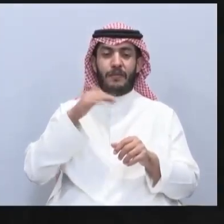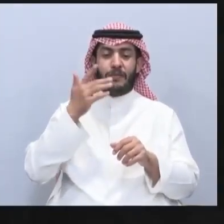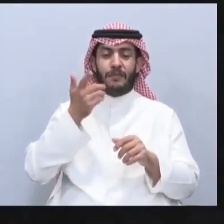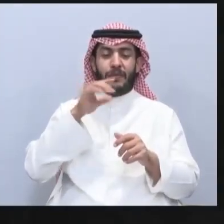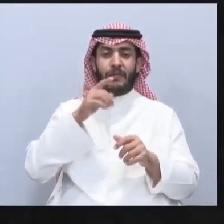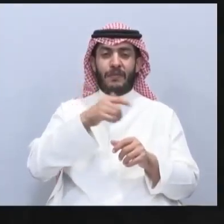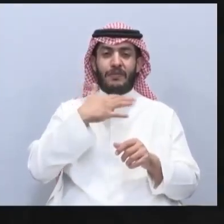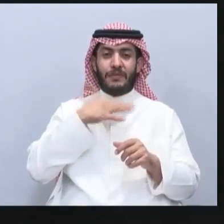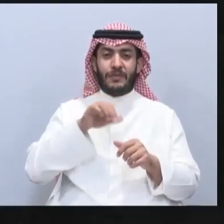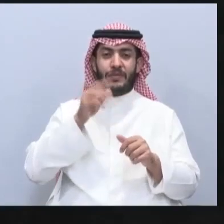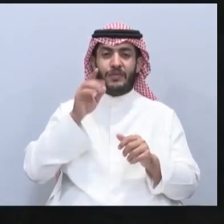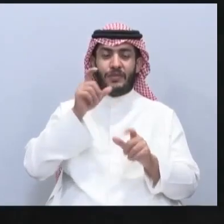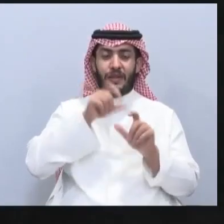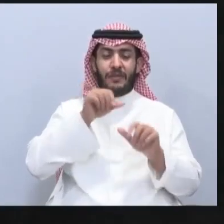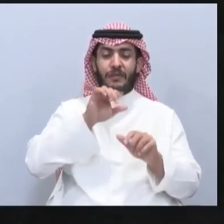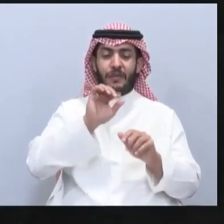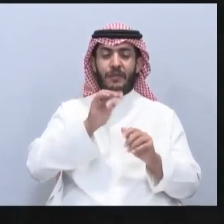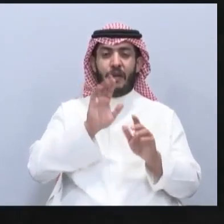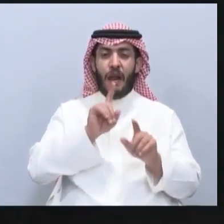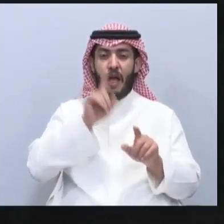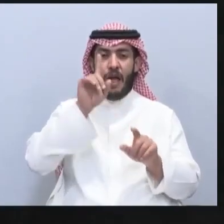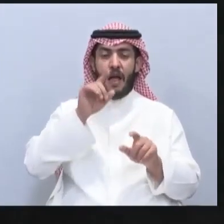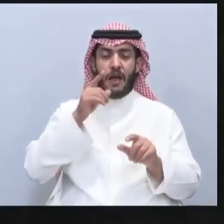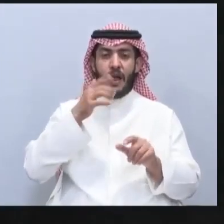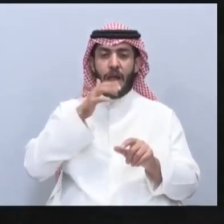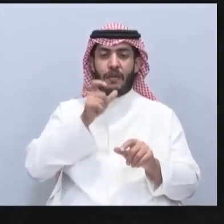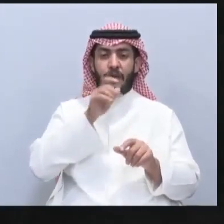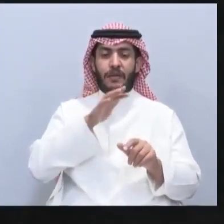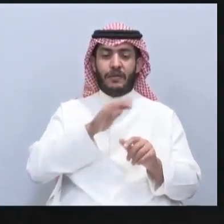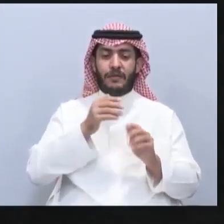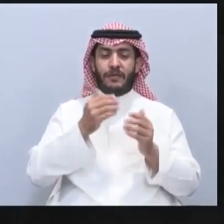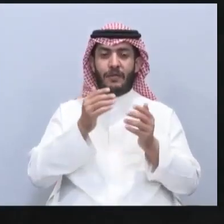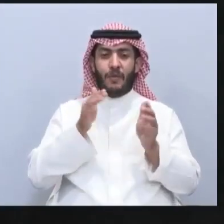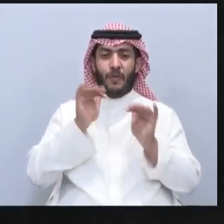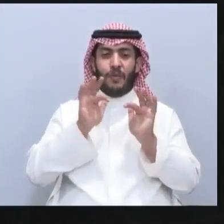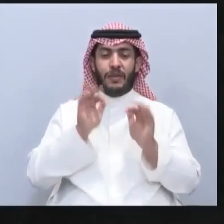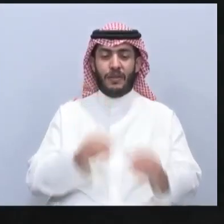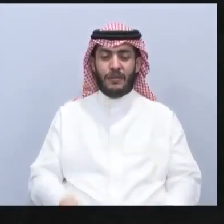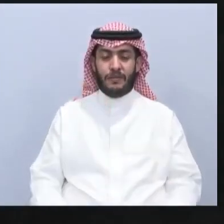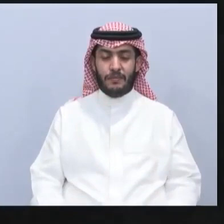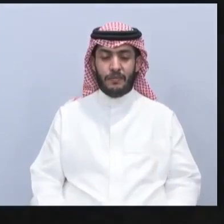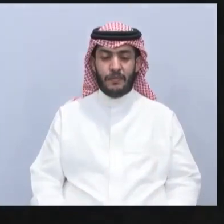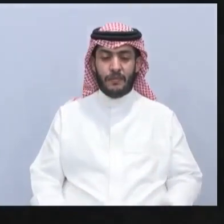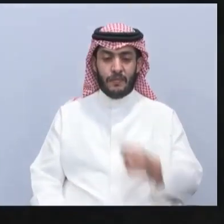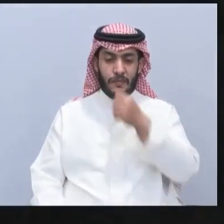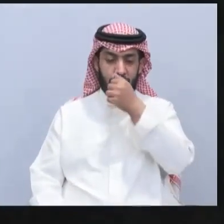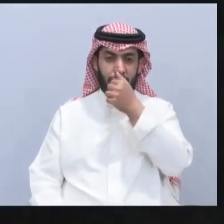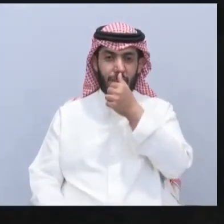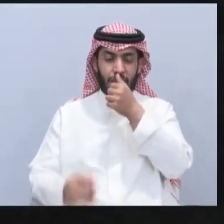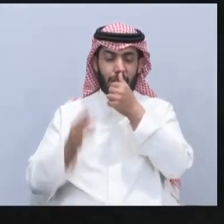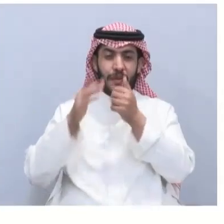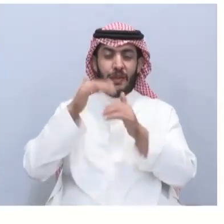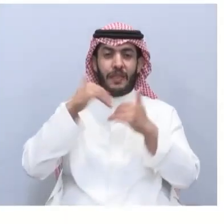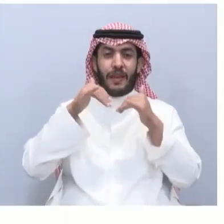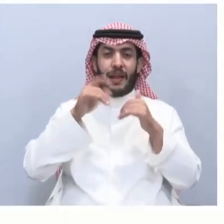يتضرر هذا الشخص وانما كان يرفق بهم صلى الله عليه وسلم ياخذ من اوسطها كان من هده صلى الله عليه